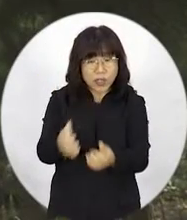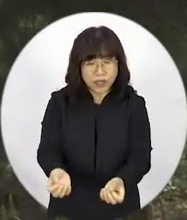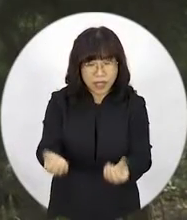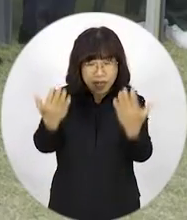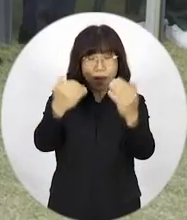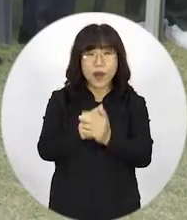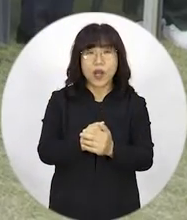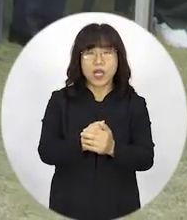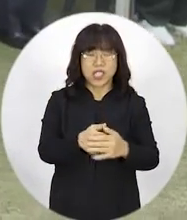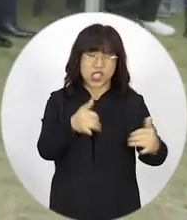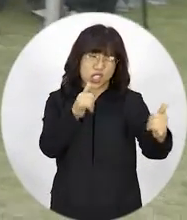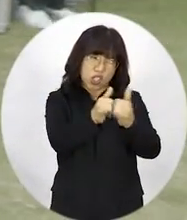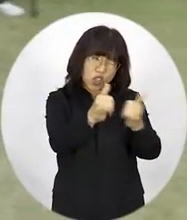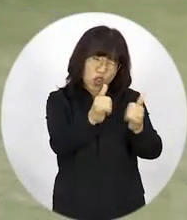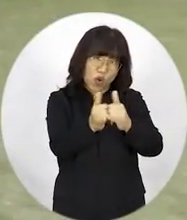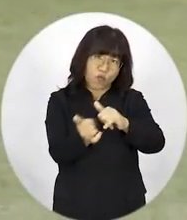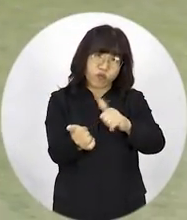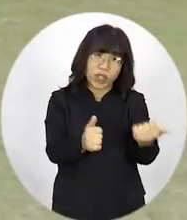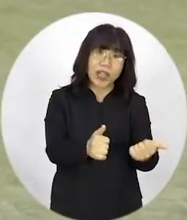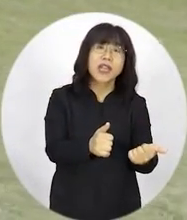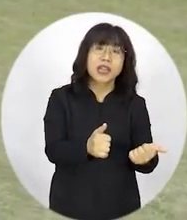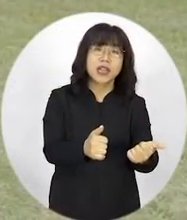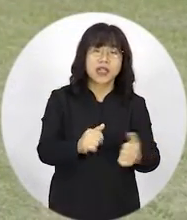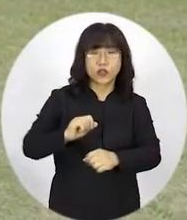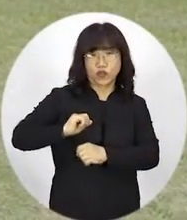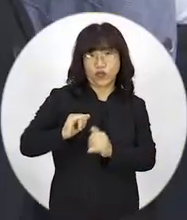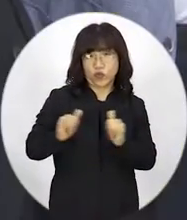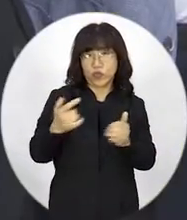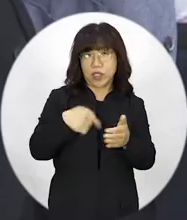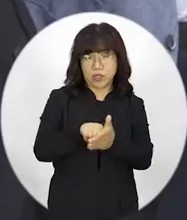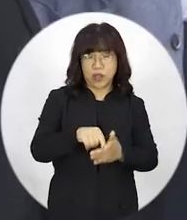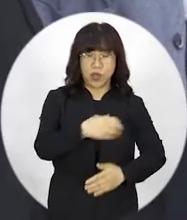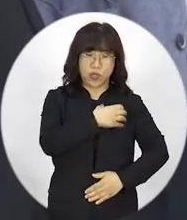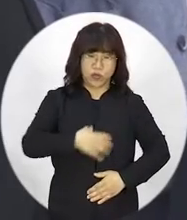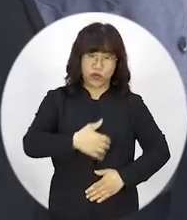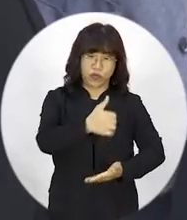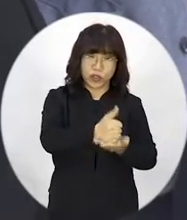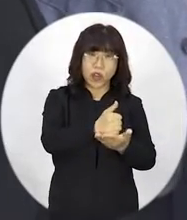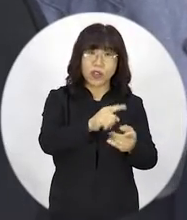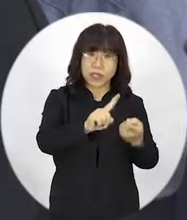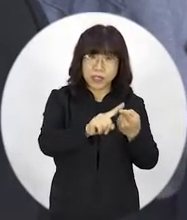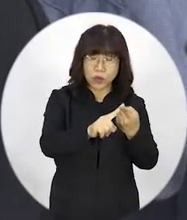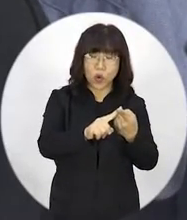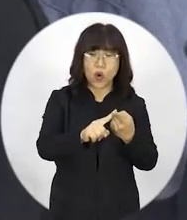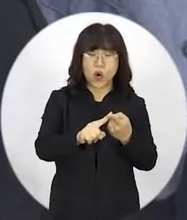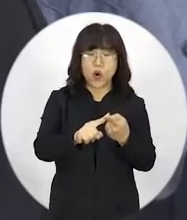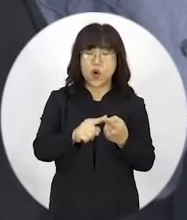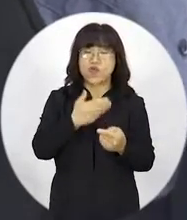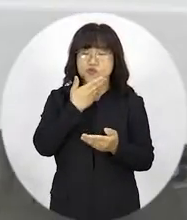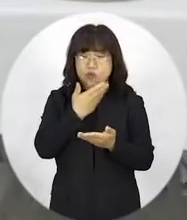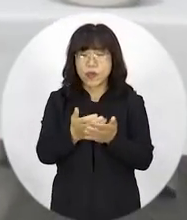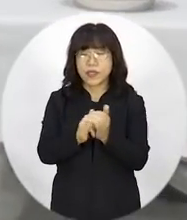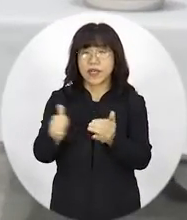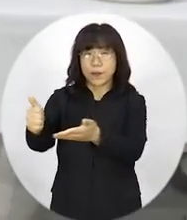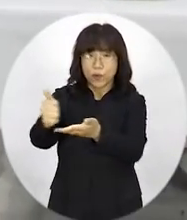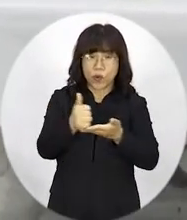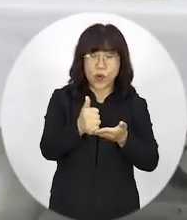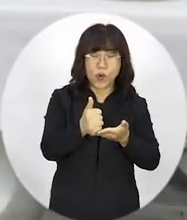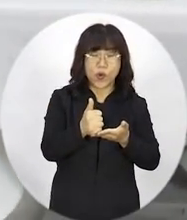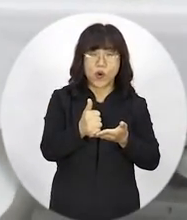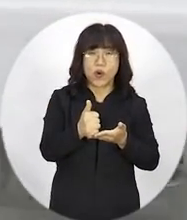개화산 전투전사자 유족회를 비롯해 노현송 강서구청장과 지역 인사 등이 참석해 영령들의 넋을